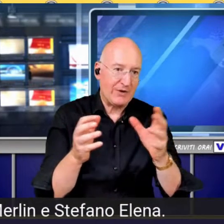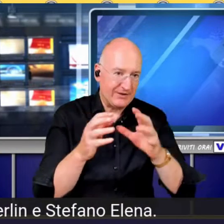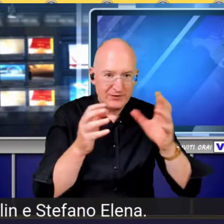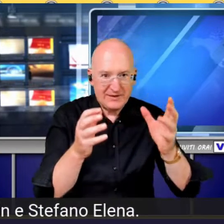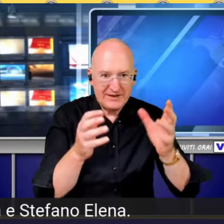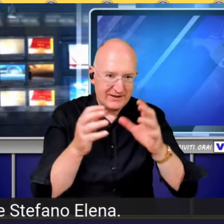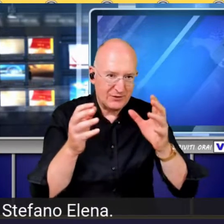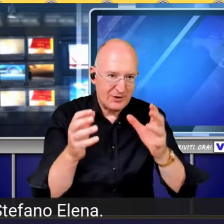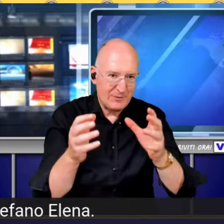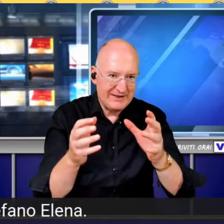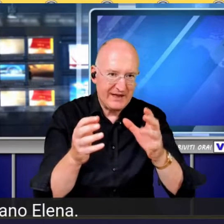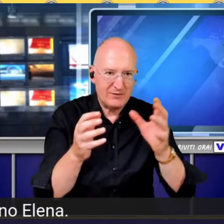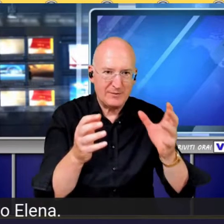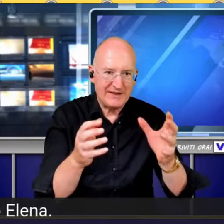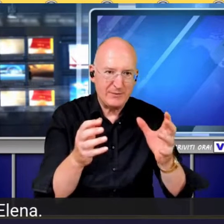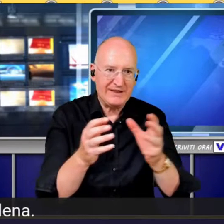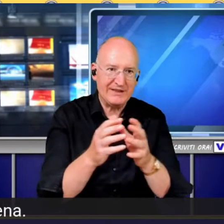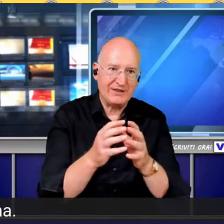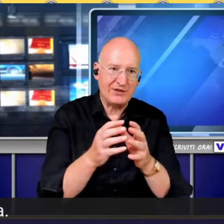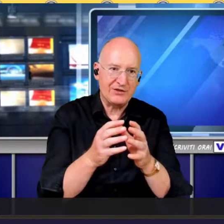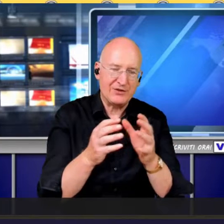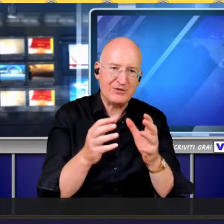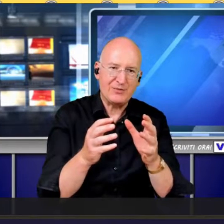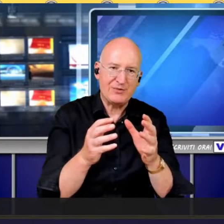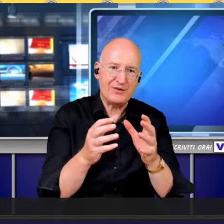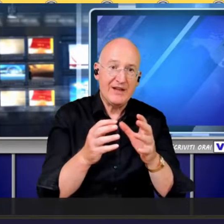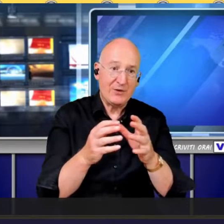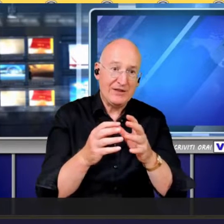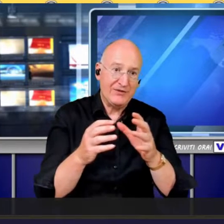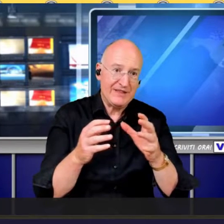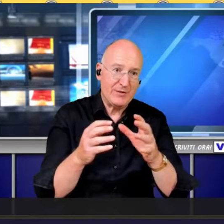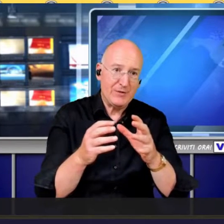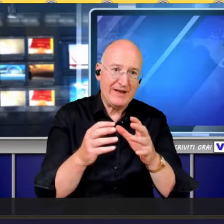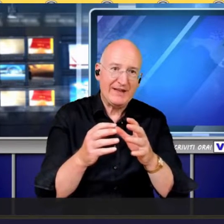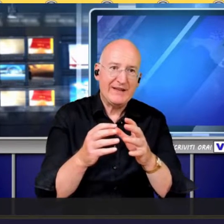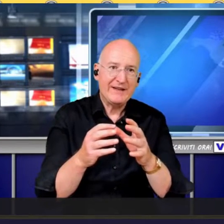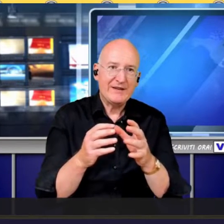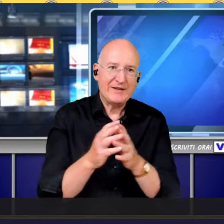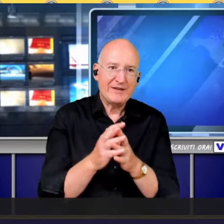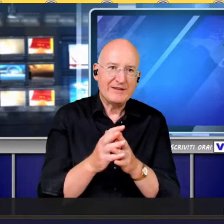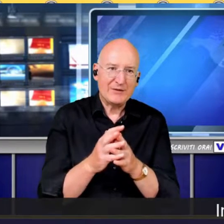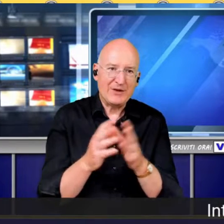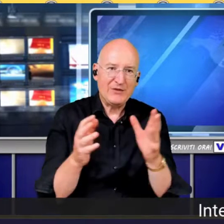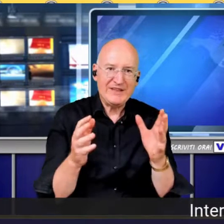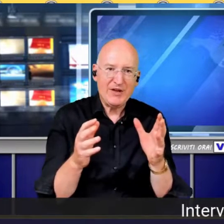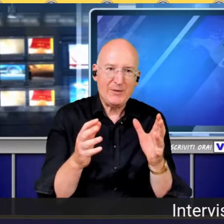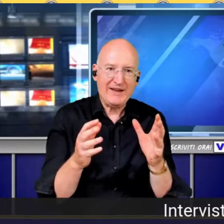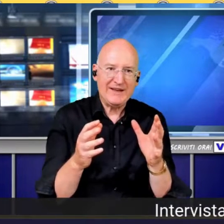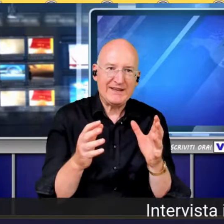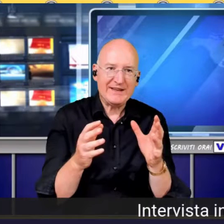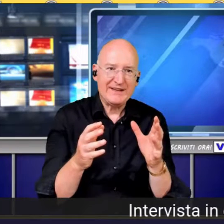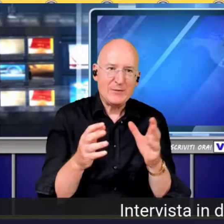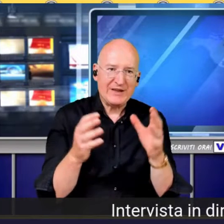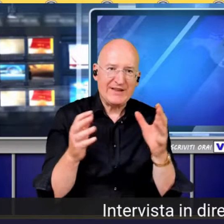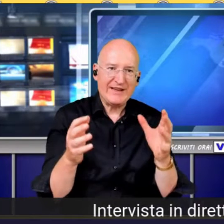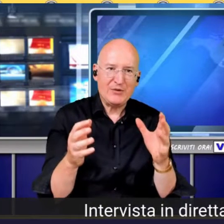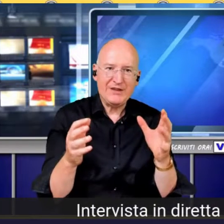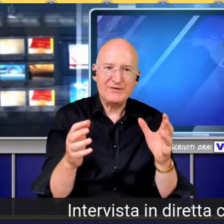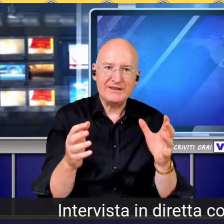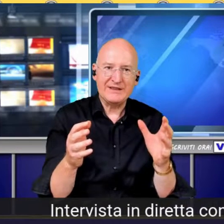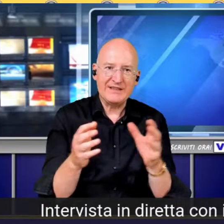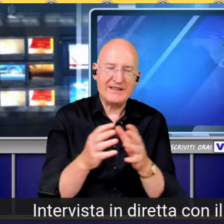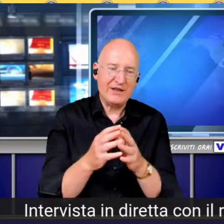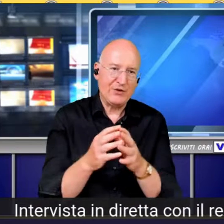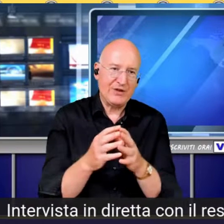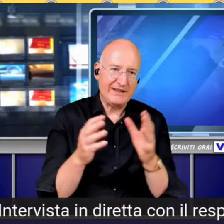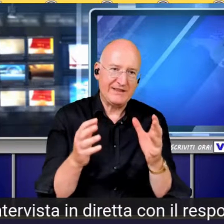bottiglia d'acqua, ovviamente non riempita d'acqua, ma riempita di idrogeno a questo punto. Assolutamente. Quando invece, bene o Assolutamente. male, nel campo